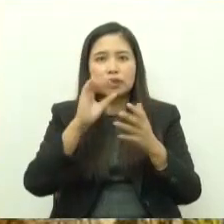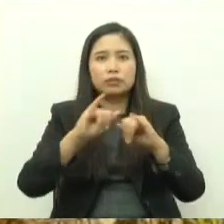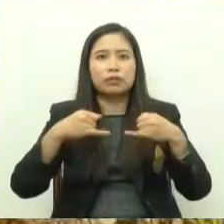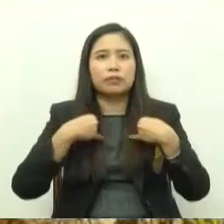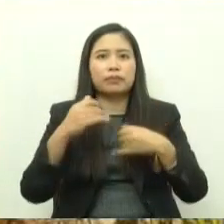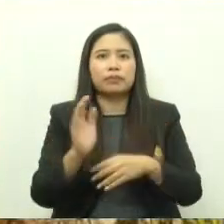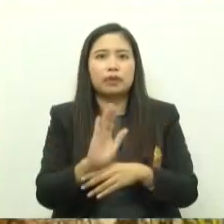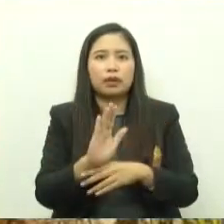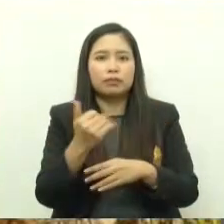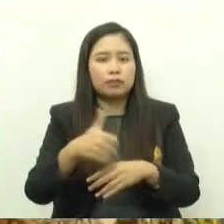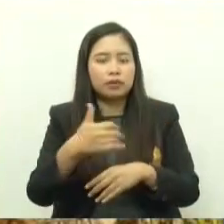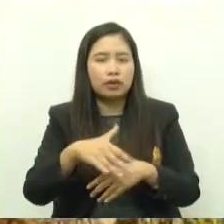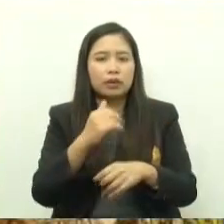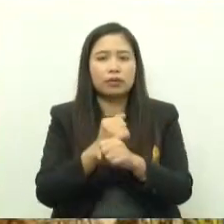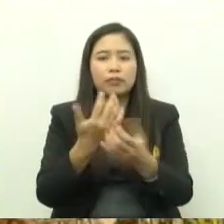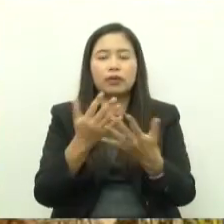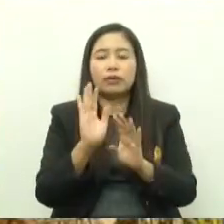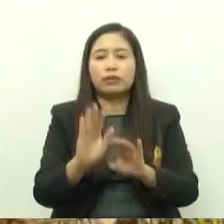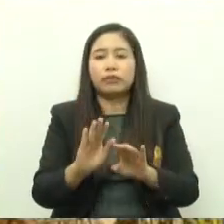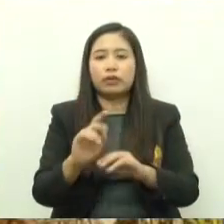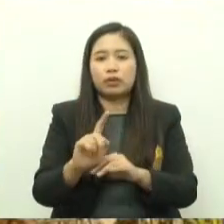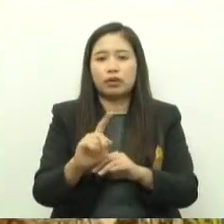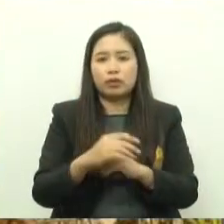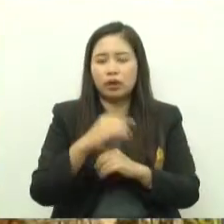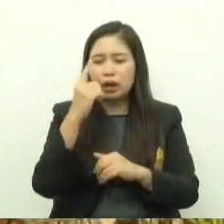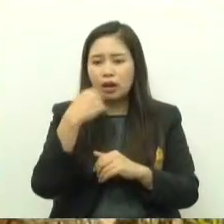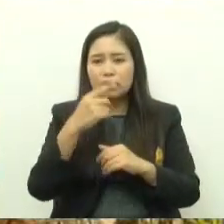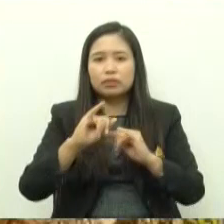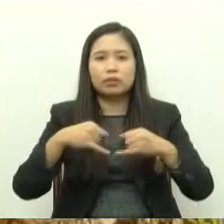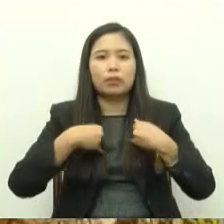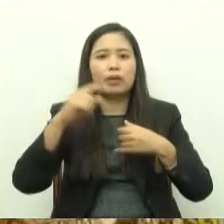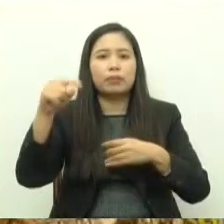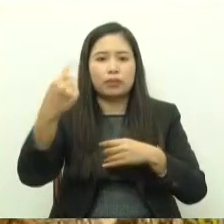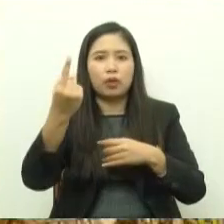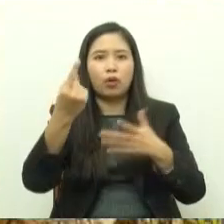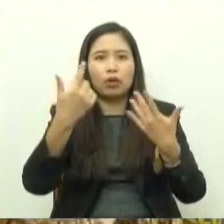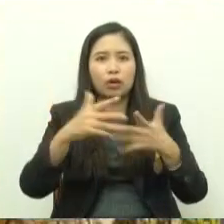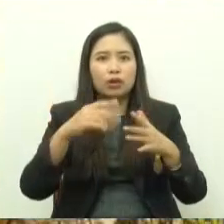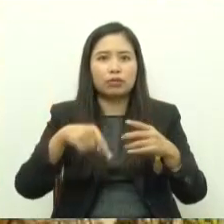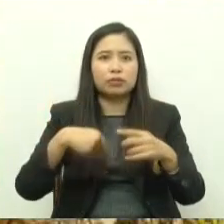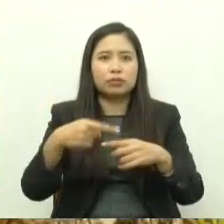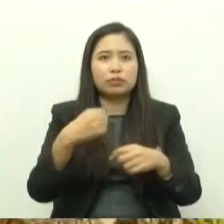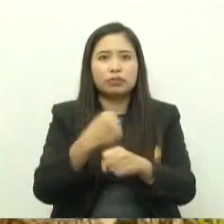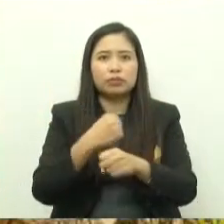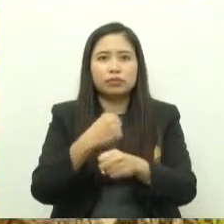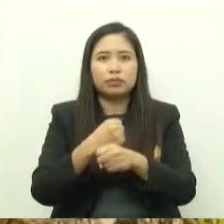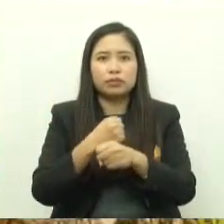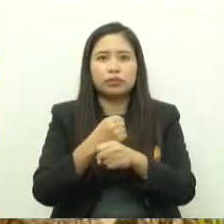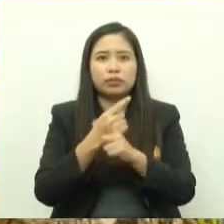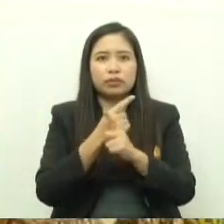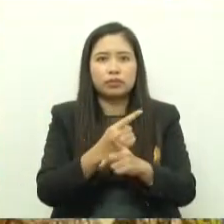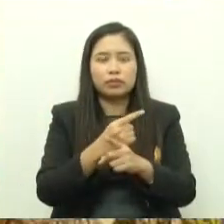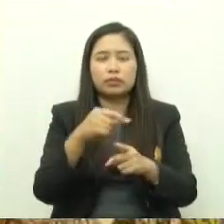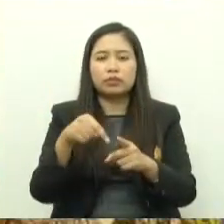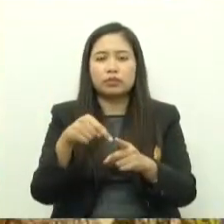อย่างนี้นะครับว่าในฐานะที่ผมเองเคยเป็นเจ้าภาพมาก่อนแล้วก็มาอยู่ในบทบาทที่ติดตามคราวนี้ผมสรุปง่ายนิด